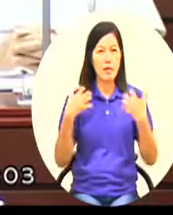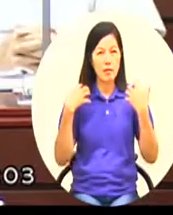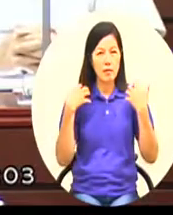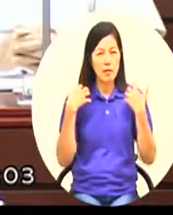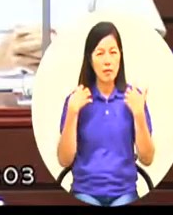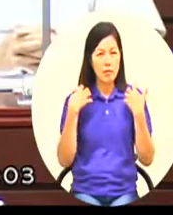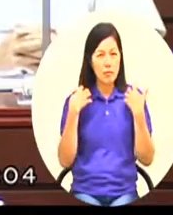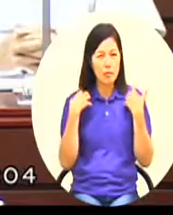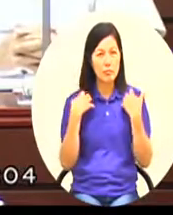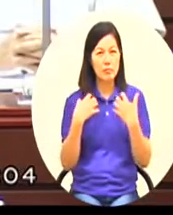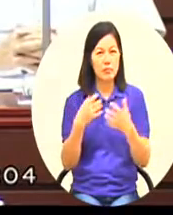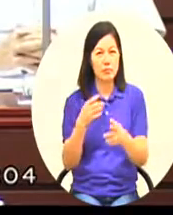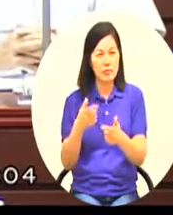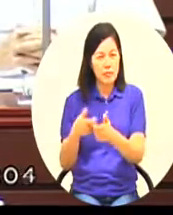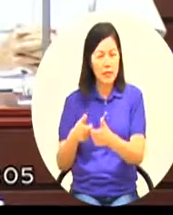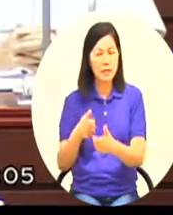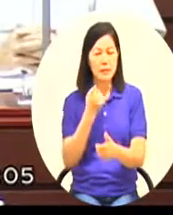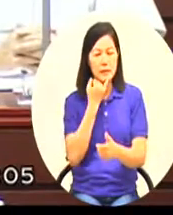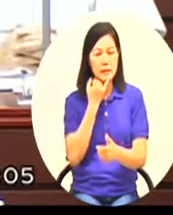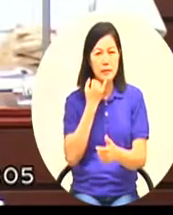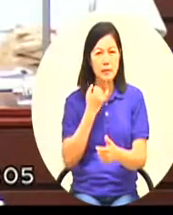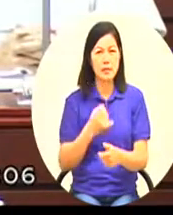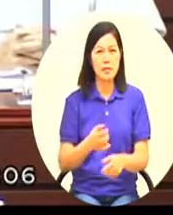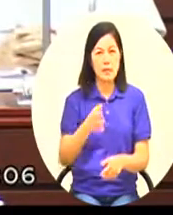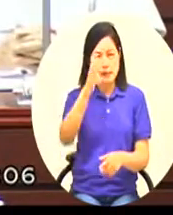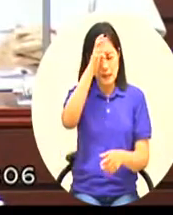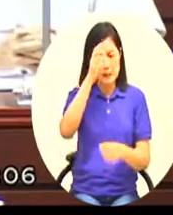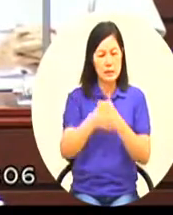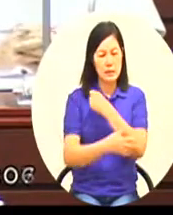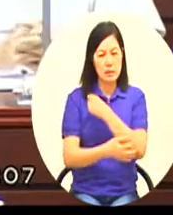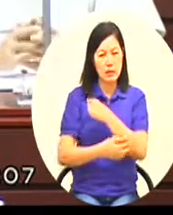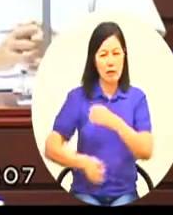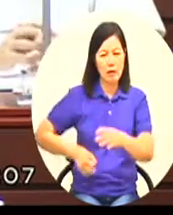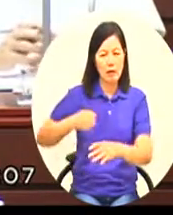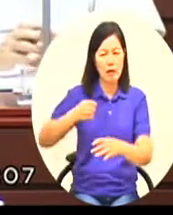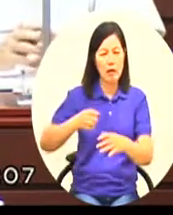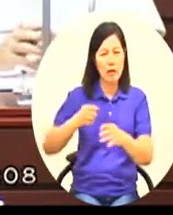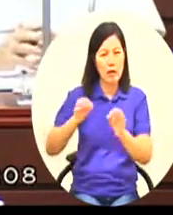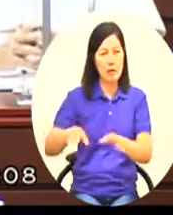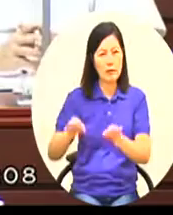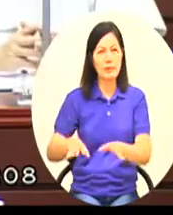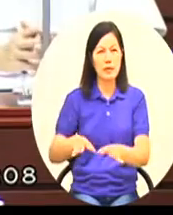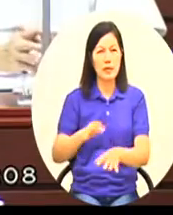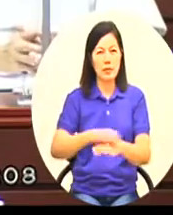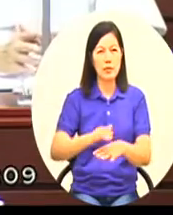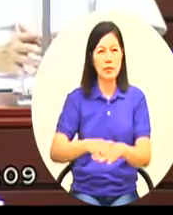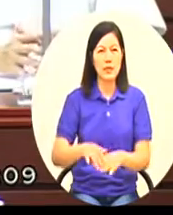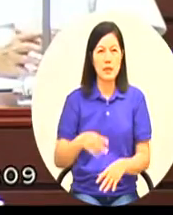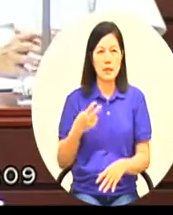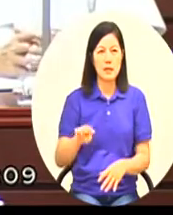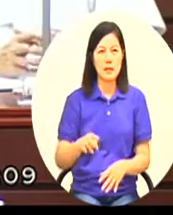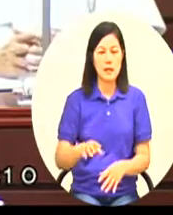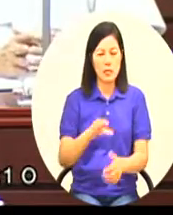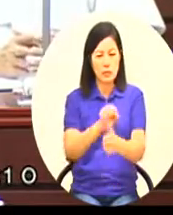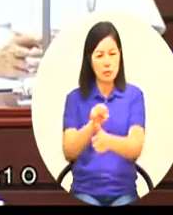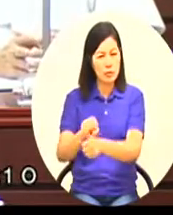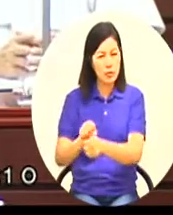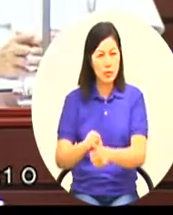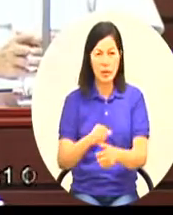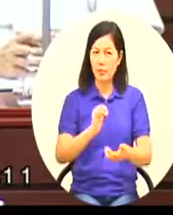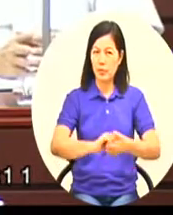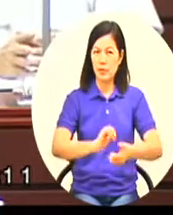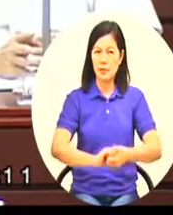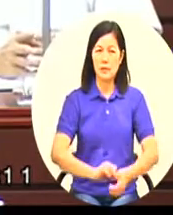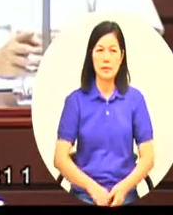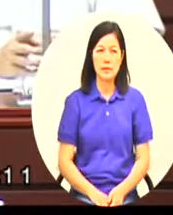查，更花很多的警力去侦查，浪费很多的警力，而且时效不一定能破案。哦，所以我们有比较